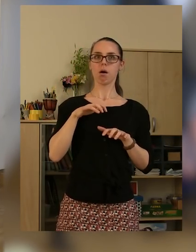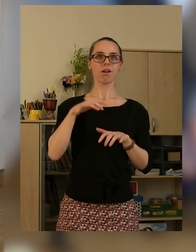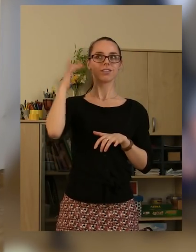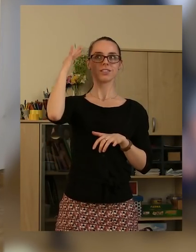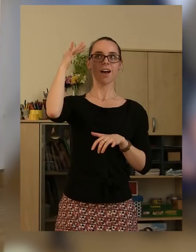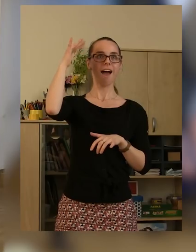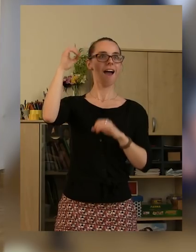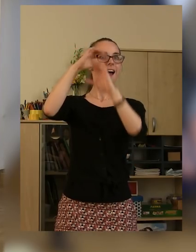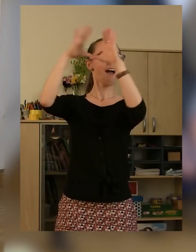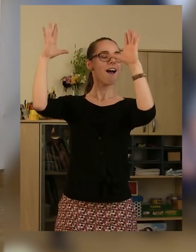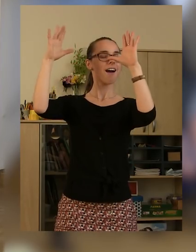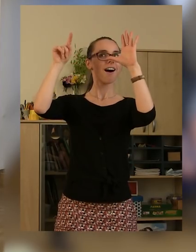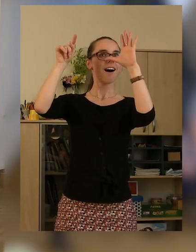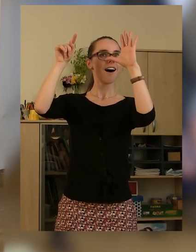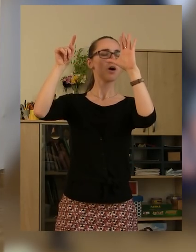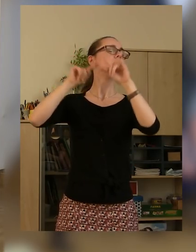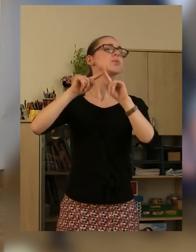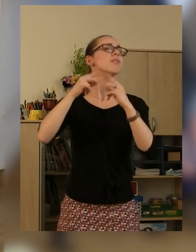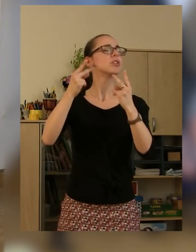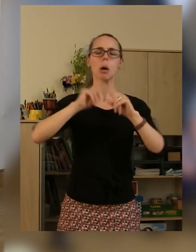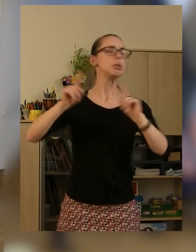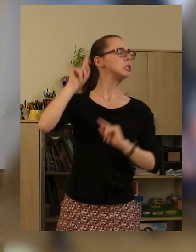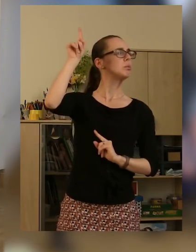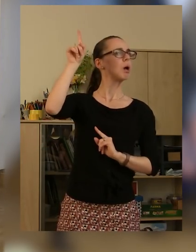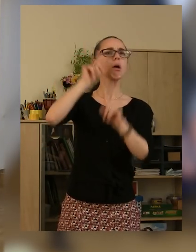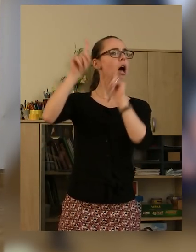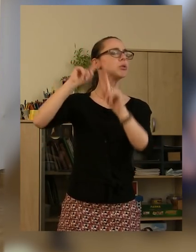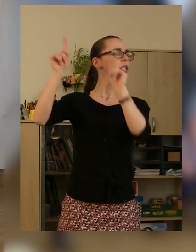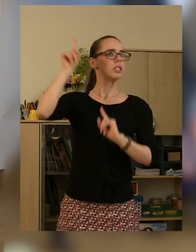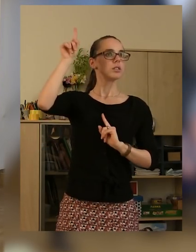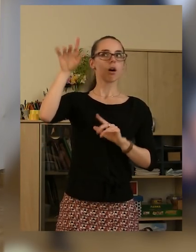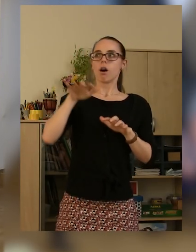jsem, takhle já to nemyslím, takhle si to nemyslím. Takhle to dokonce vám řekne, že